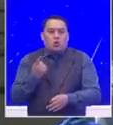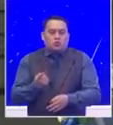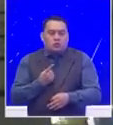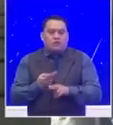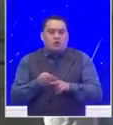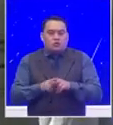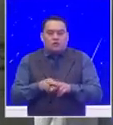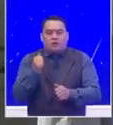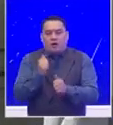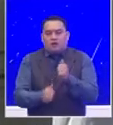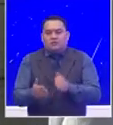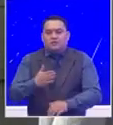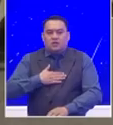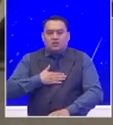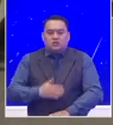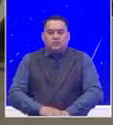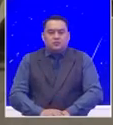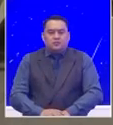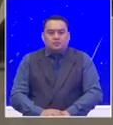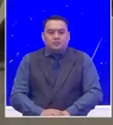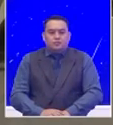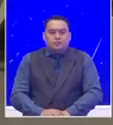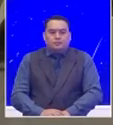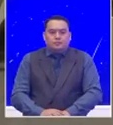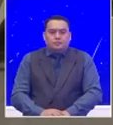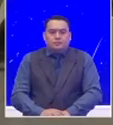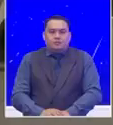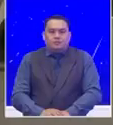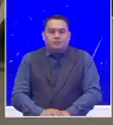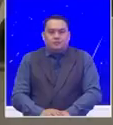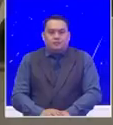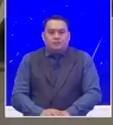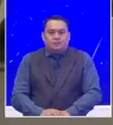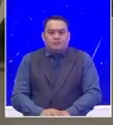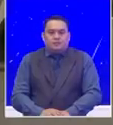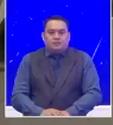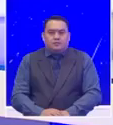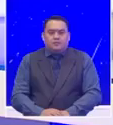здоровья каждого из нас. Азат Жумаханов, Ерлан Азамбай, телекомпания ЖТСУ, Текели.